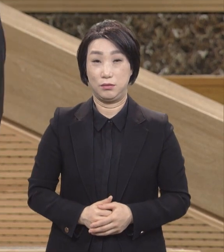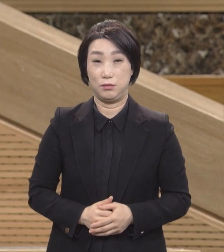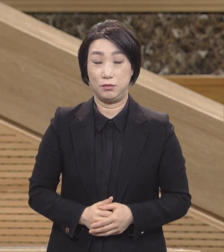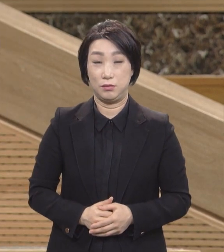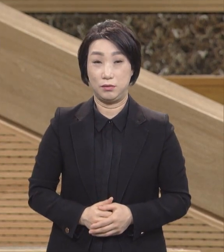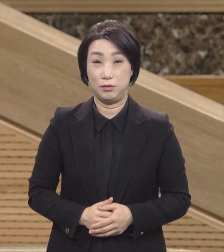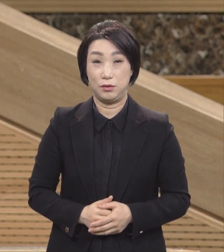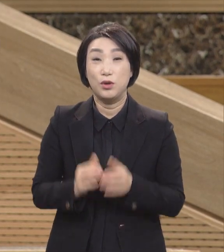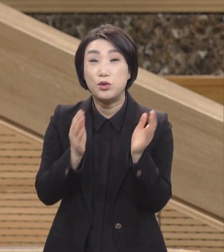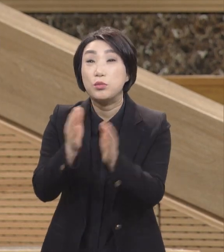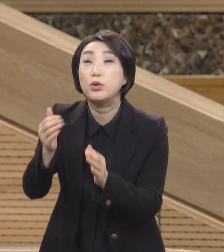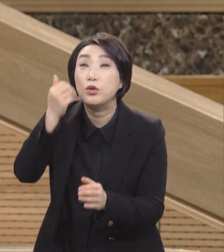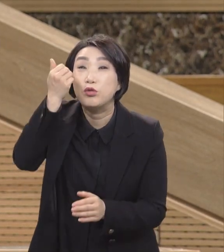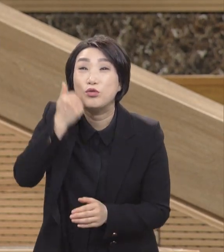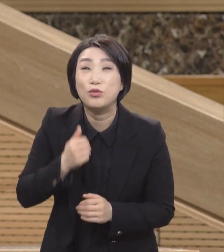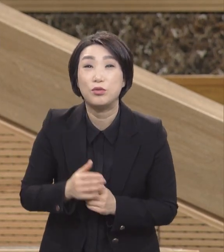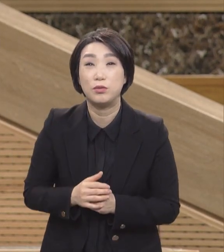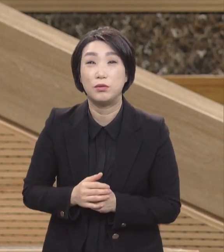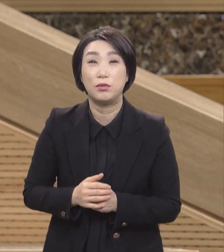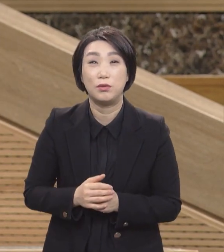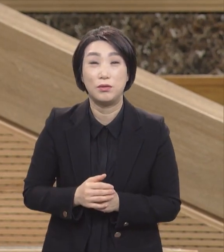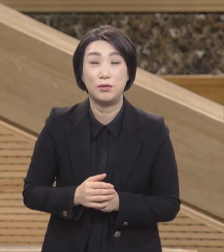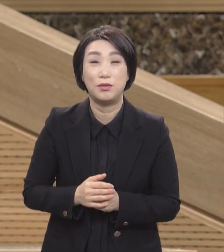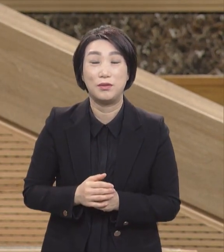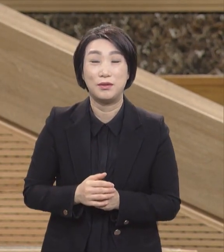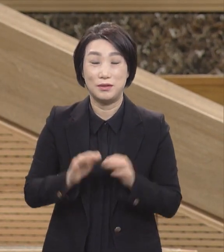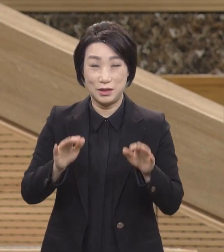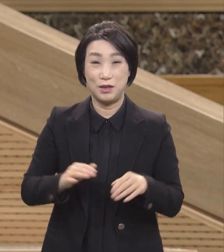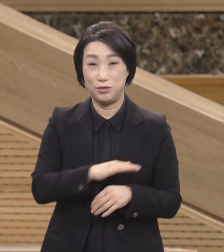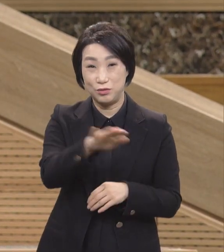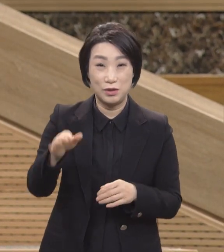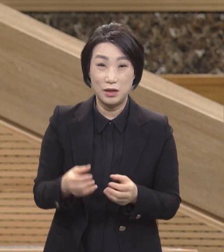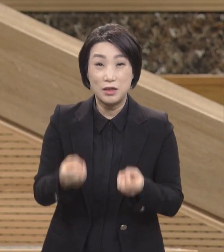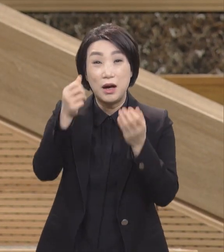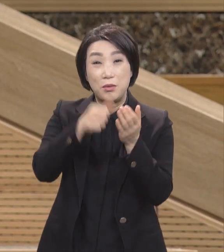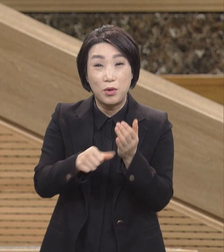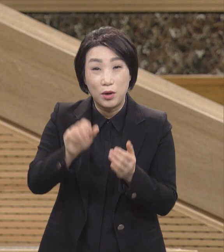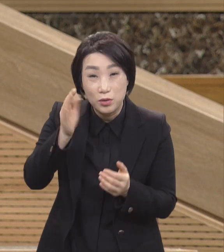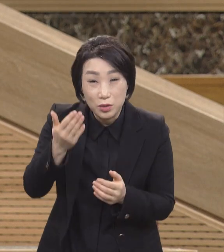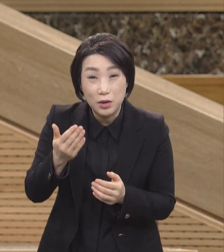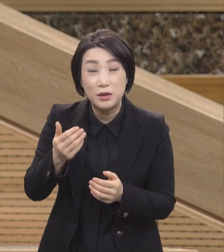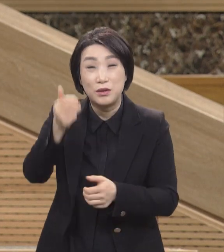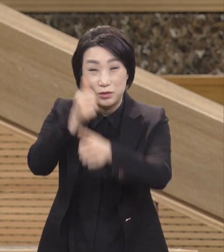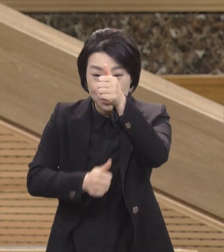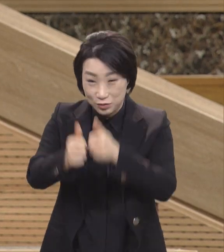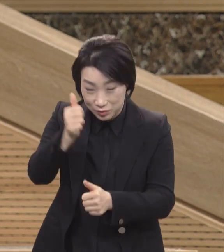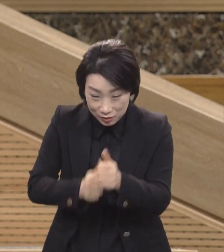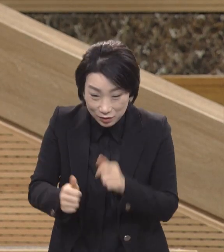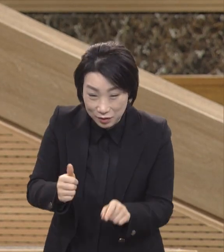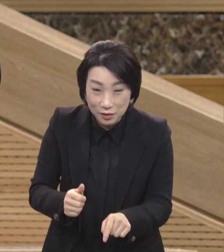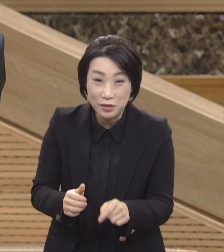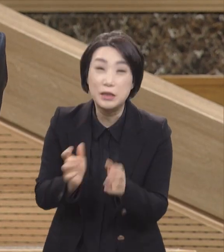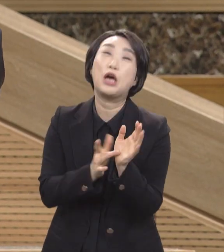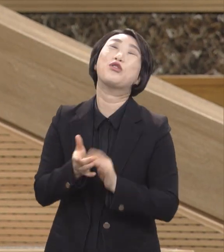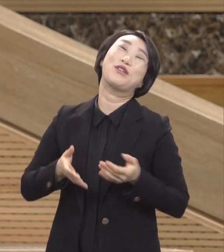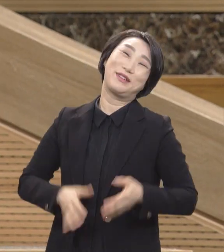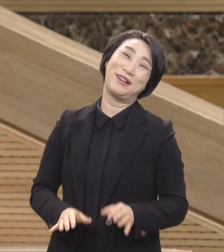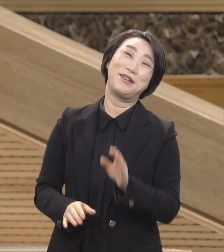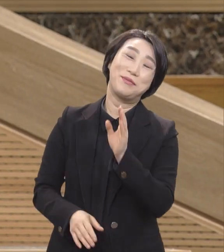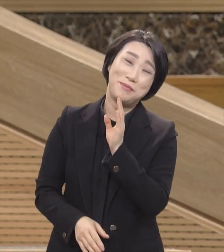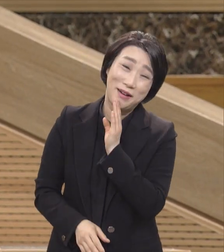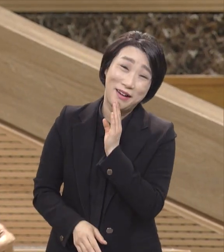그 준비된 자가 우리의 재물이 된 그 후에 예수 아닙니까?